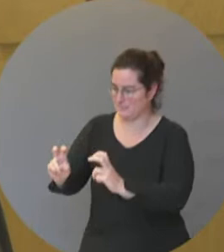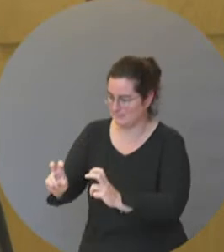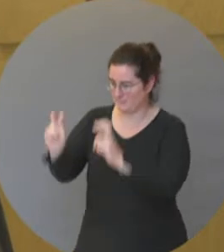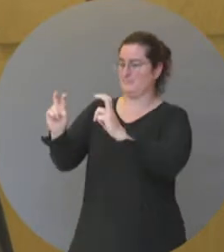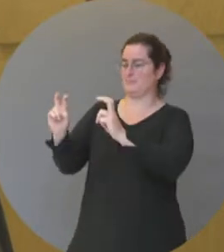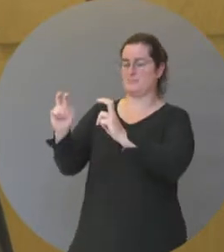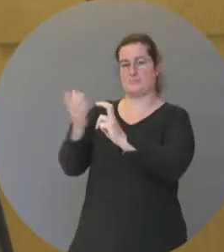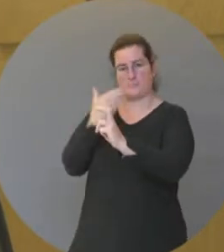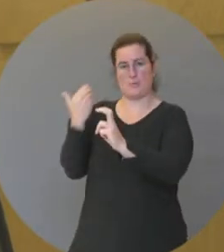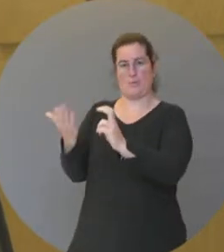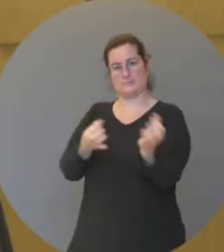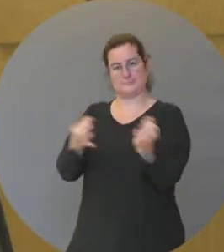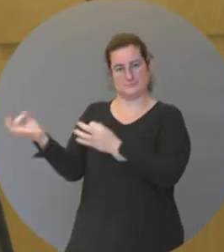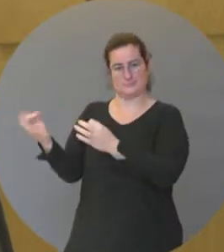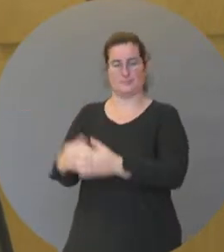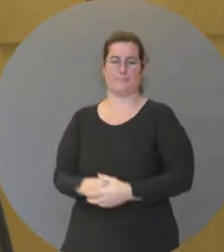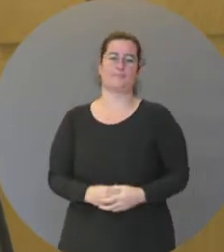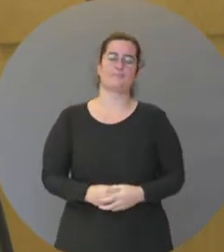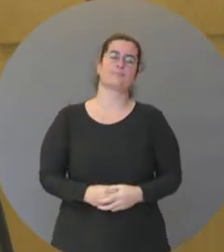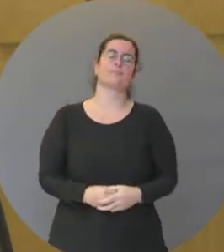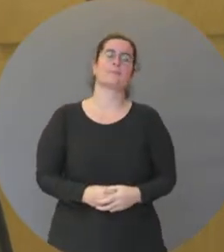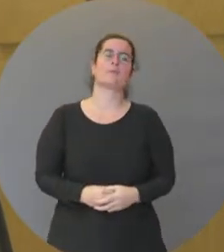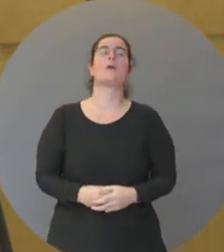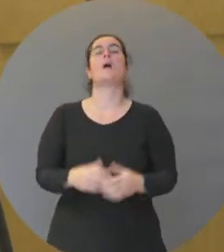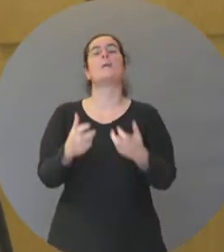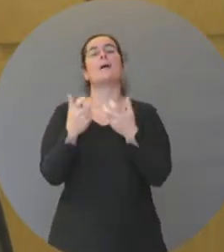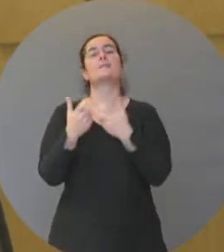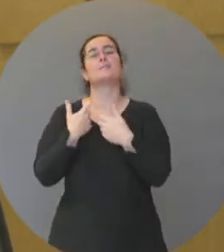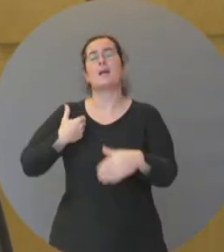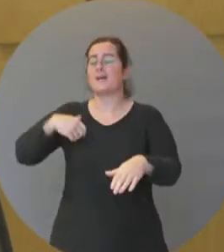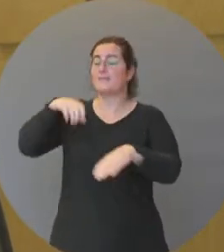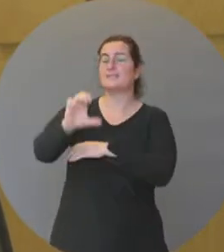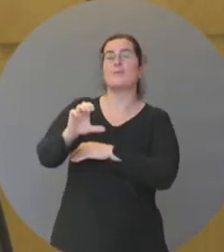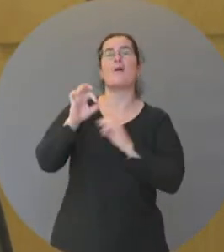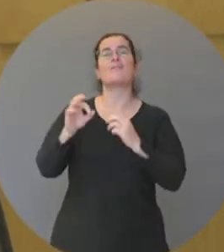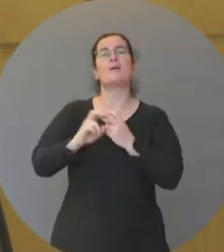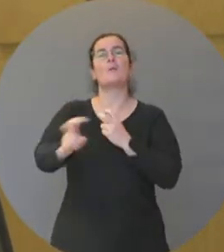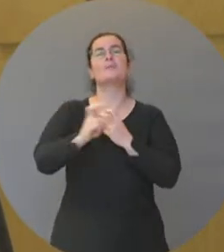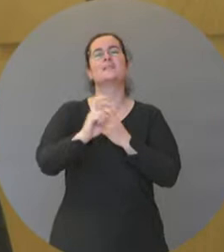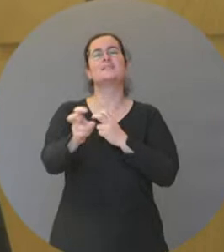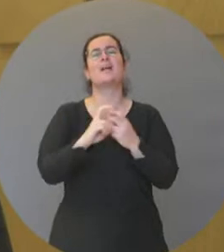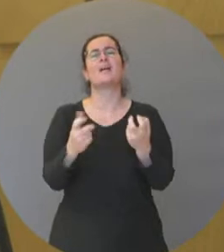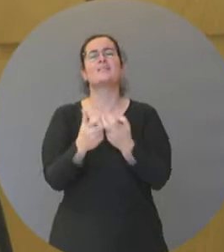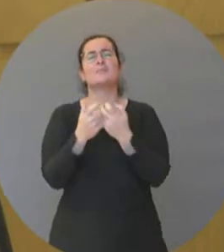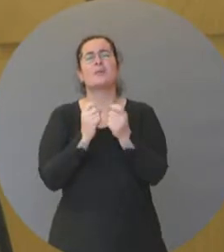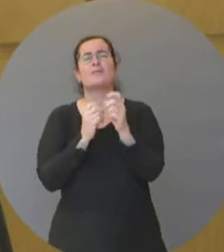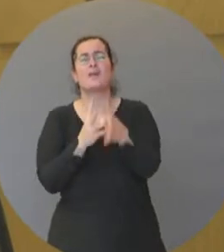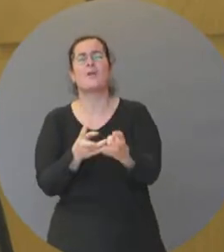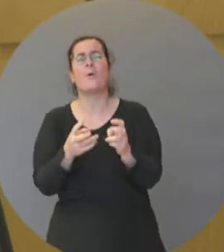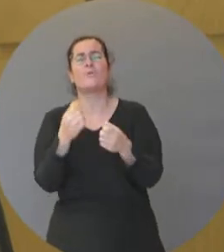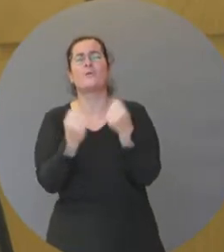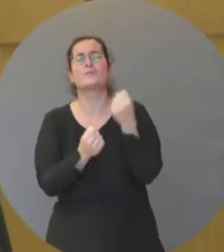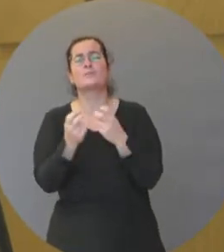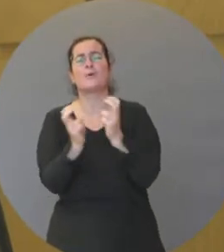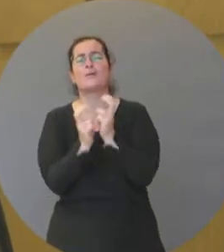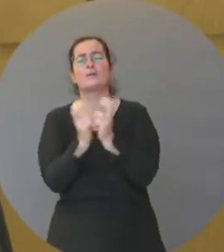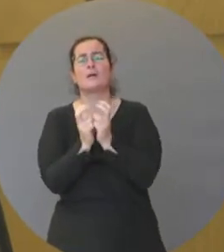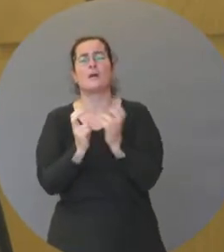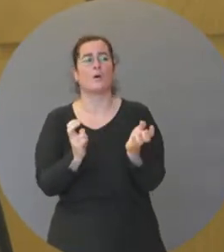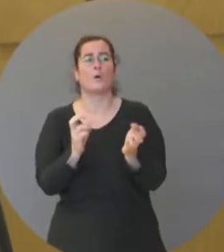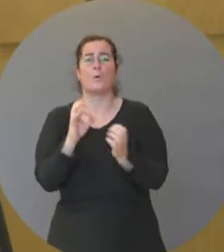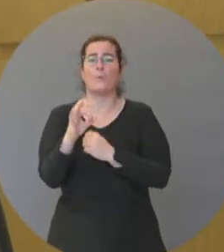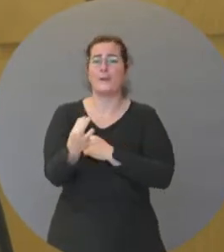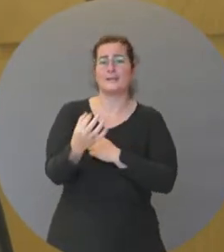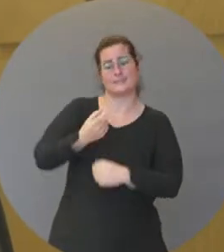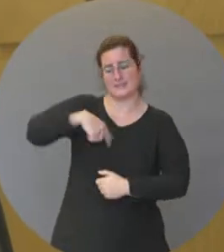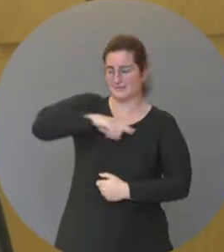des exemples en investissement sur les questions de mobilité qui ont été données sont certes des exemples d'actions de notre